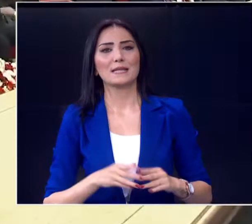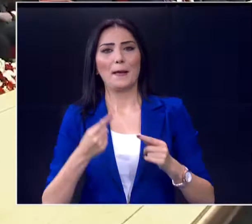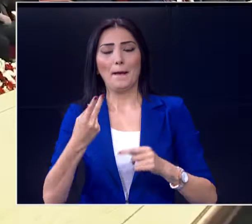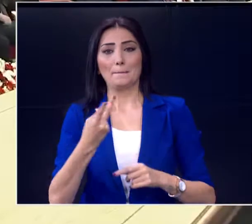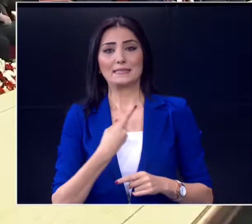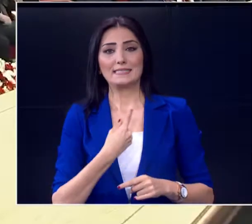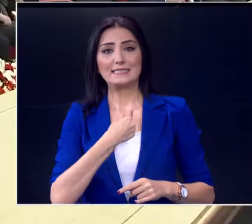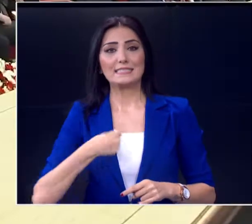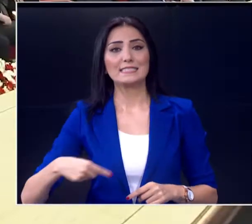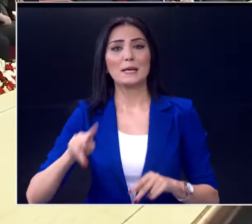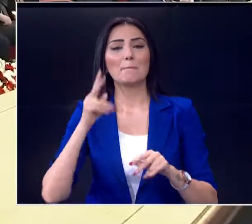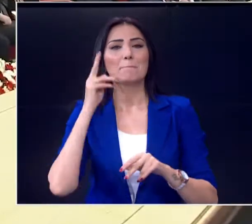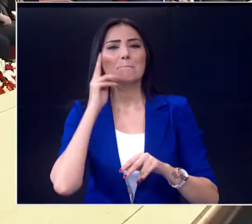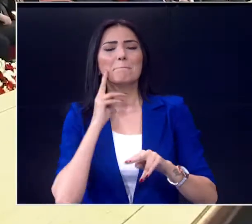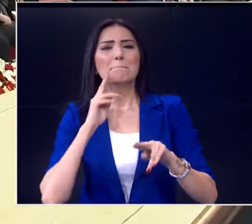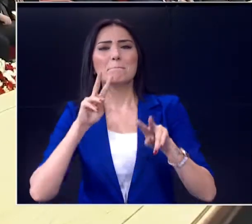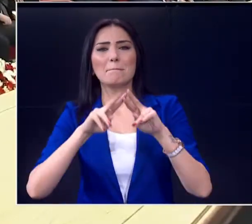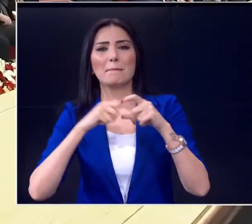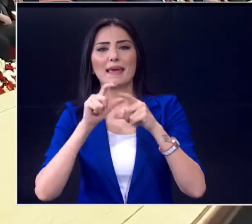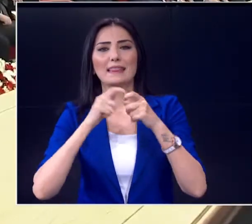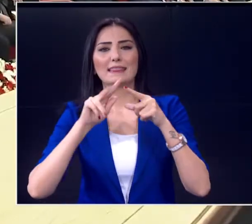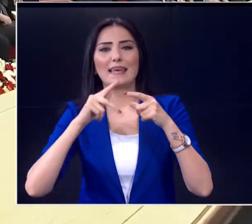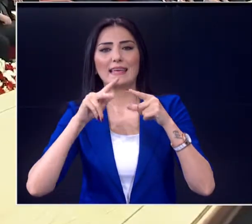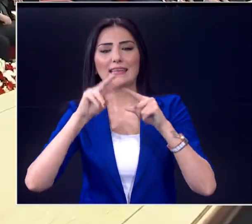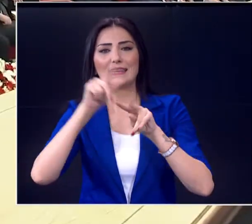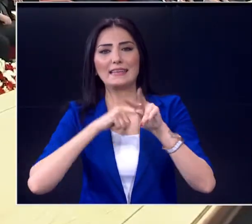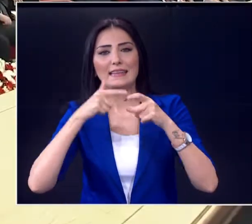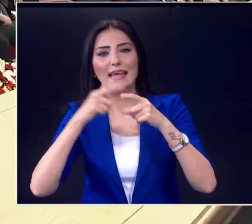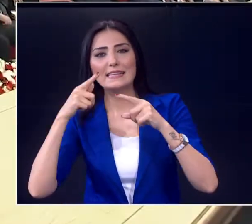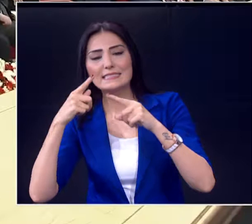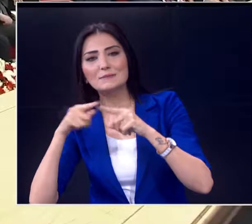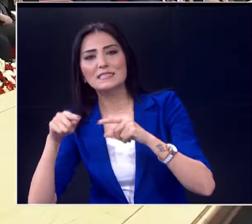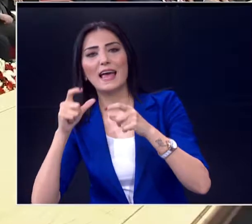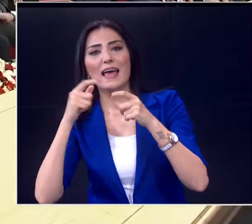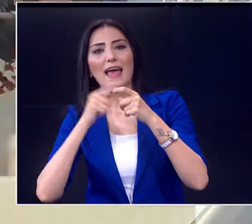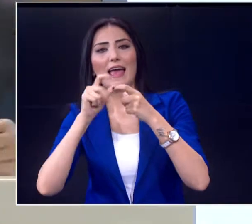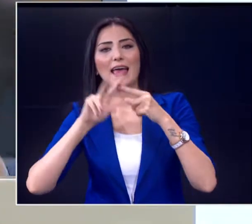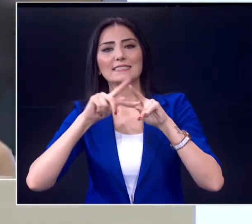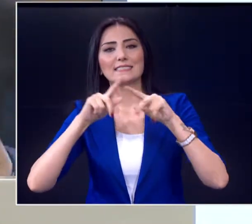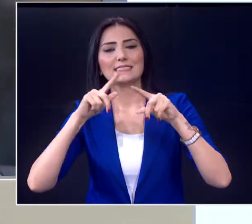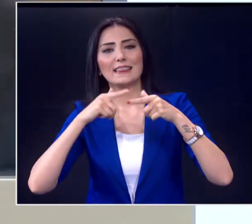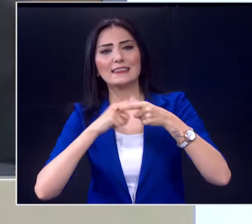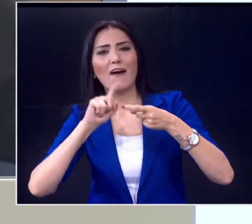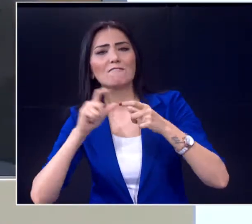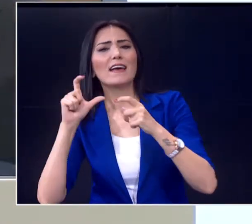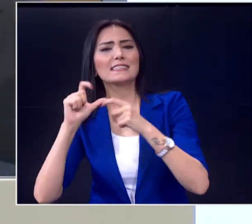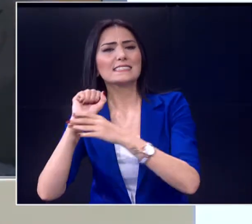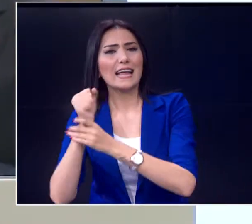Bizim medeniyetimizde esnaf ve sanatkarlar sadece